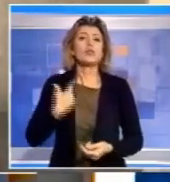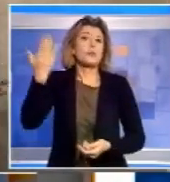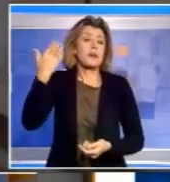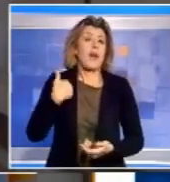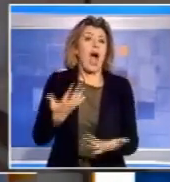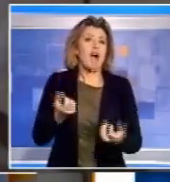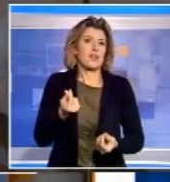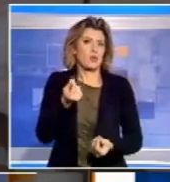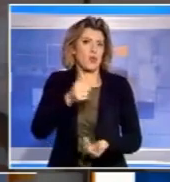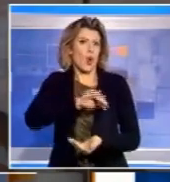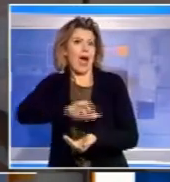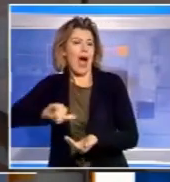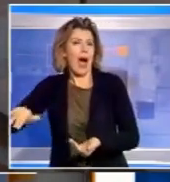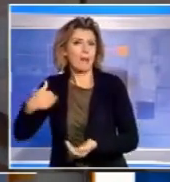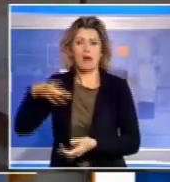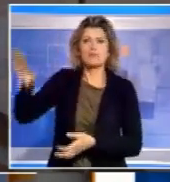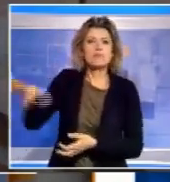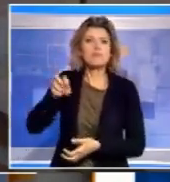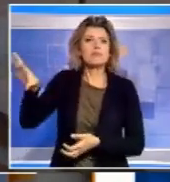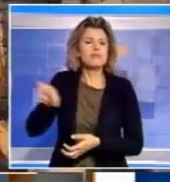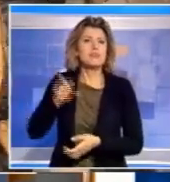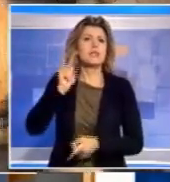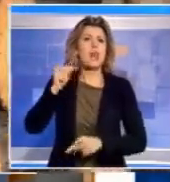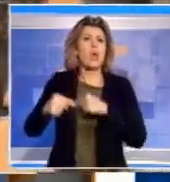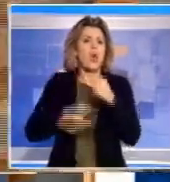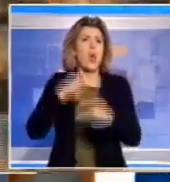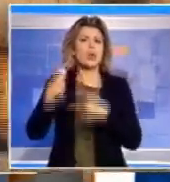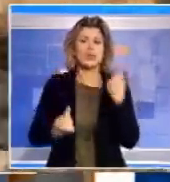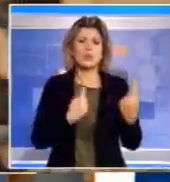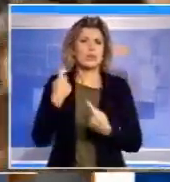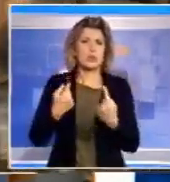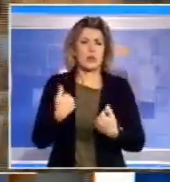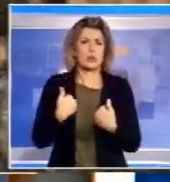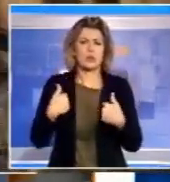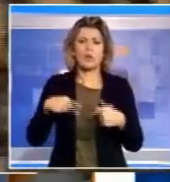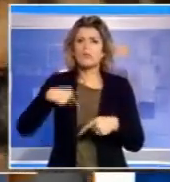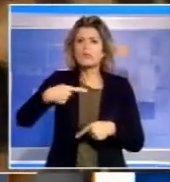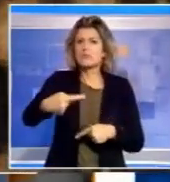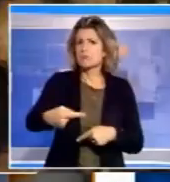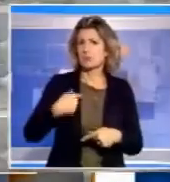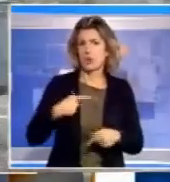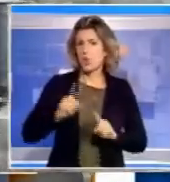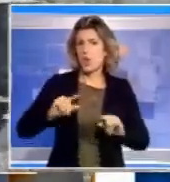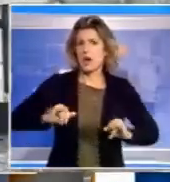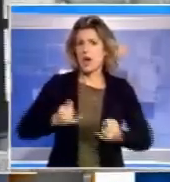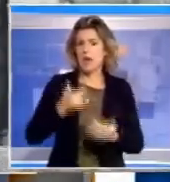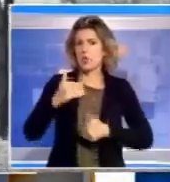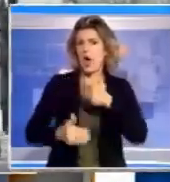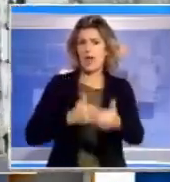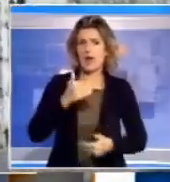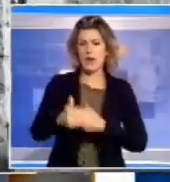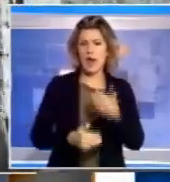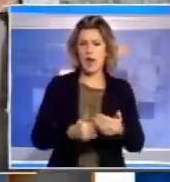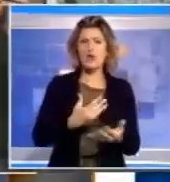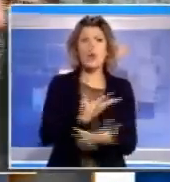ce l'avevo però se continua così la situazione in seguito non ce la farò per molti invece gli aumenti delle bollette